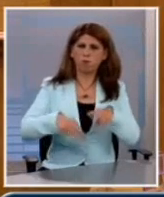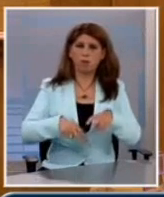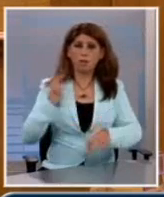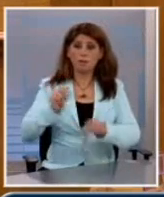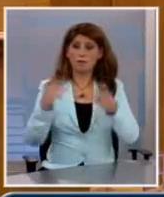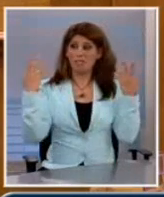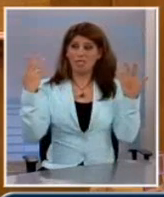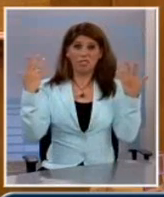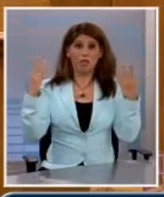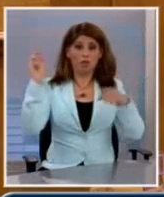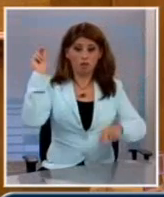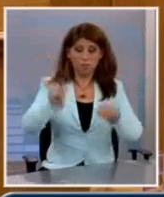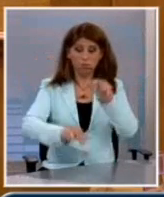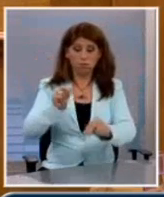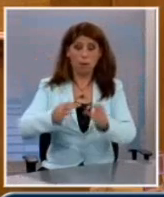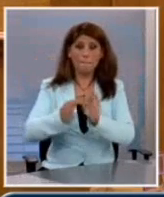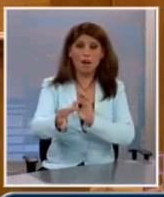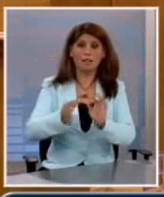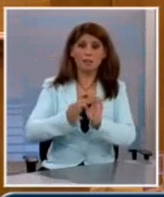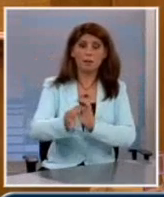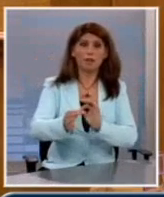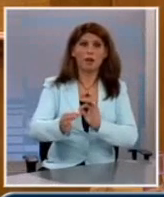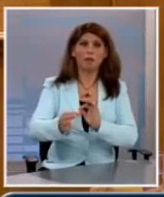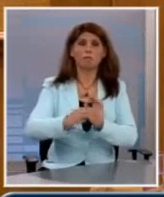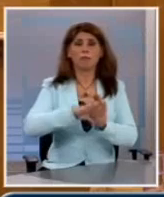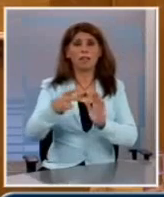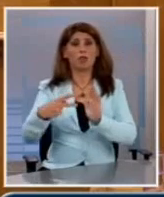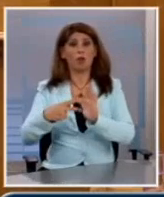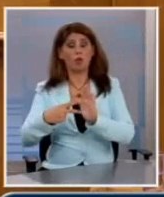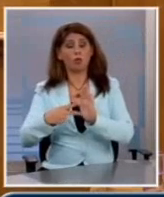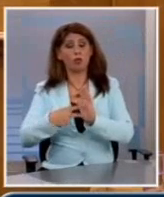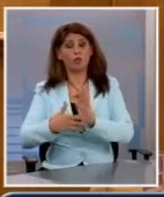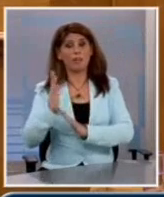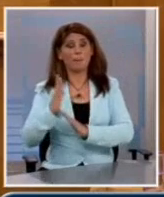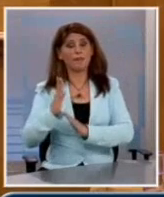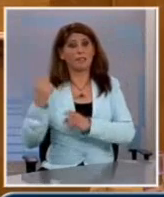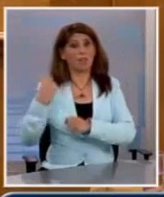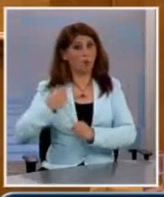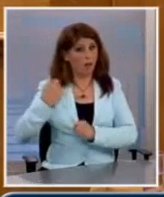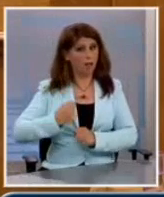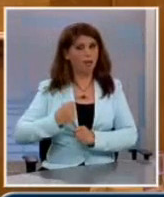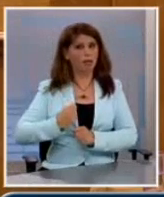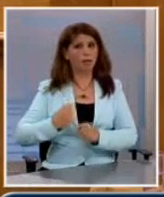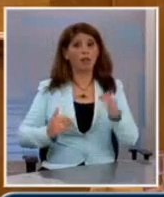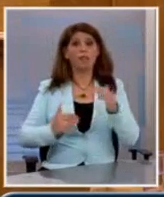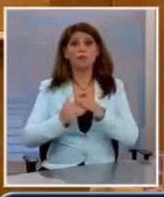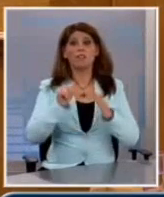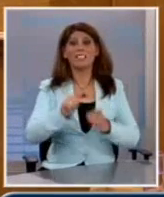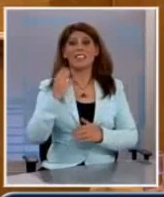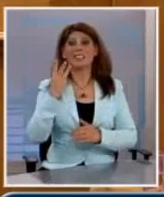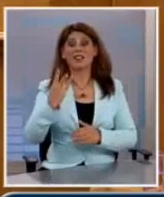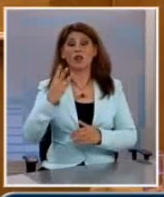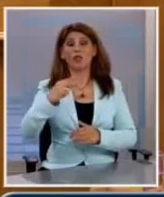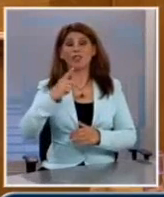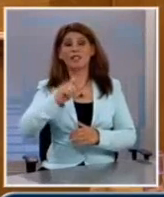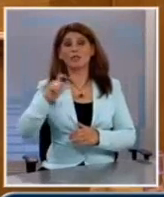2 χέρια θρηστικά μέτρα από το 2010 στο 2015 το Γενάρη ύψους 63 δισεκατομμυρίων ευρώ. Αυτή